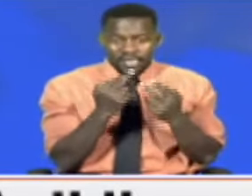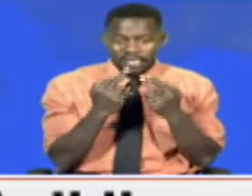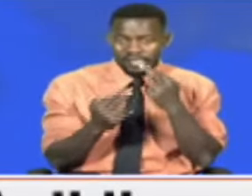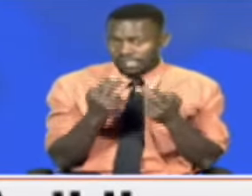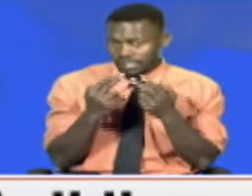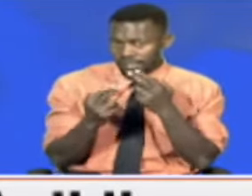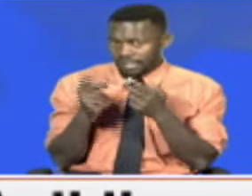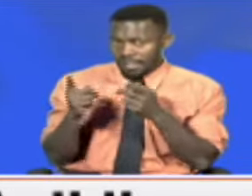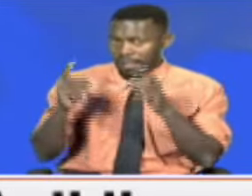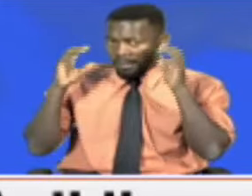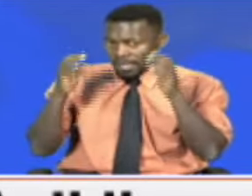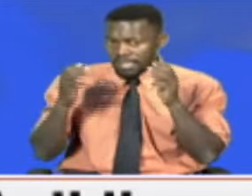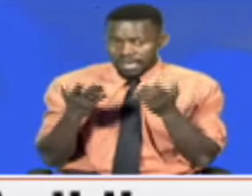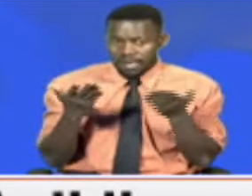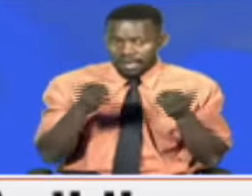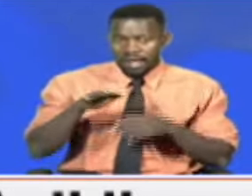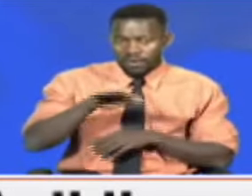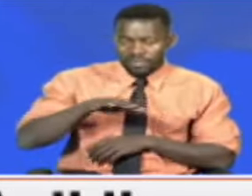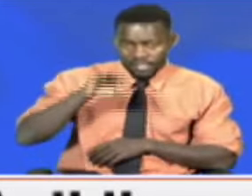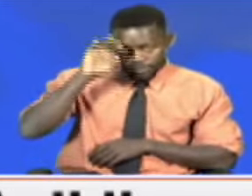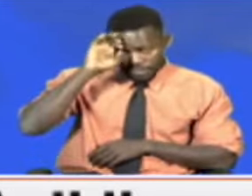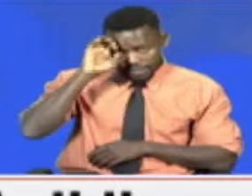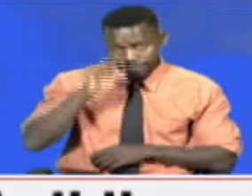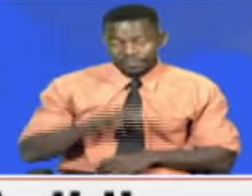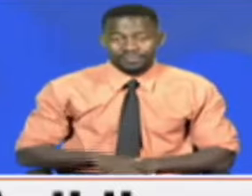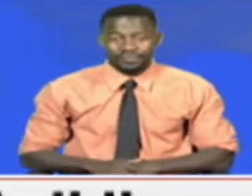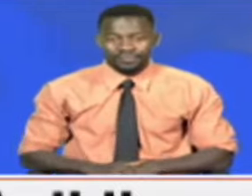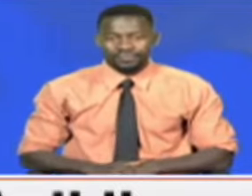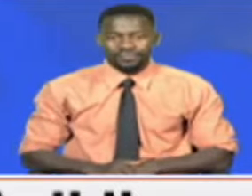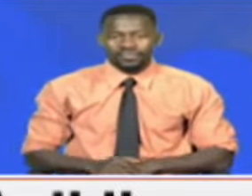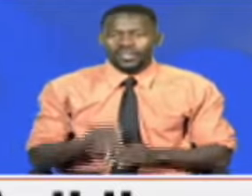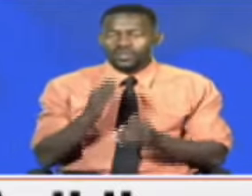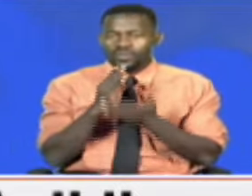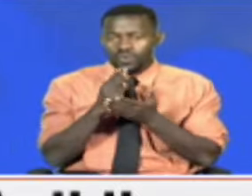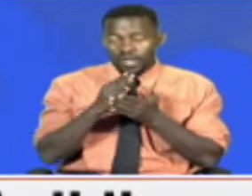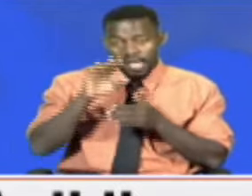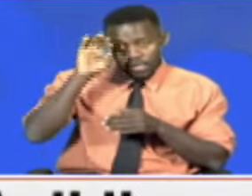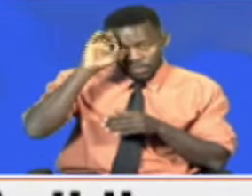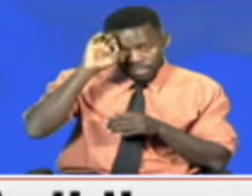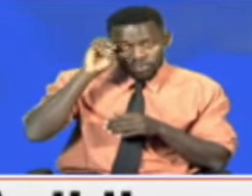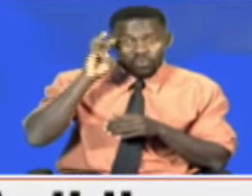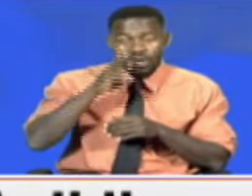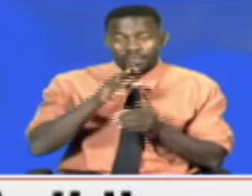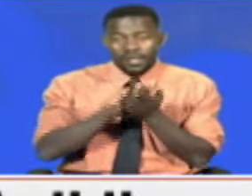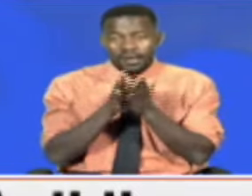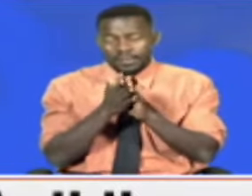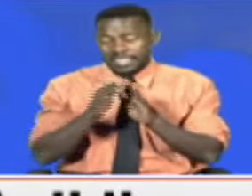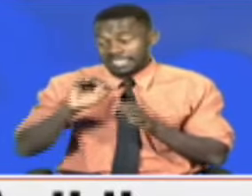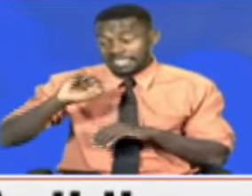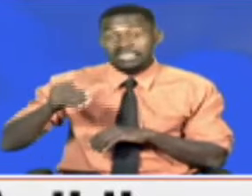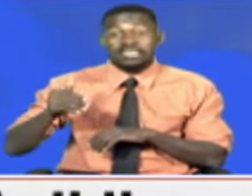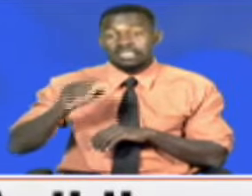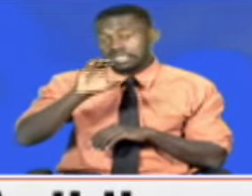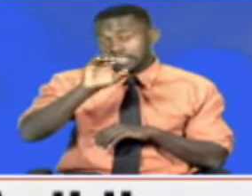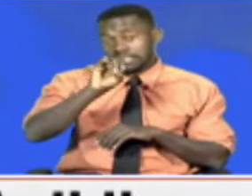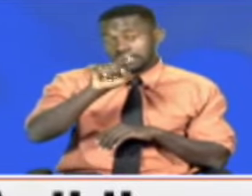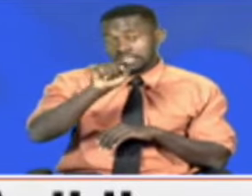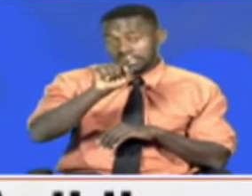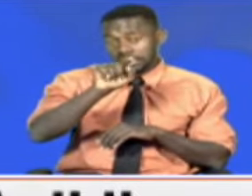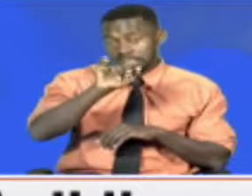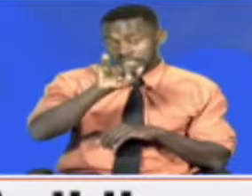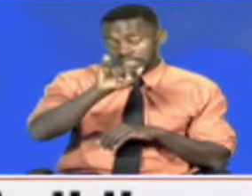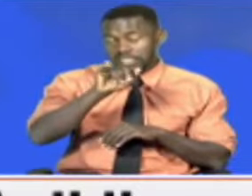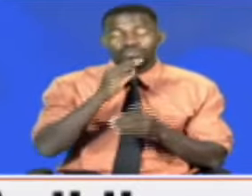mjini Eldoret. Town ya Eldoret itakuwa promoted, itakuwa city, na sisi kama wakaaji wa Eldoret tunafurahia